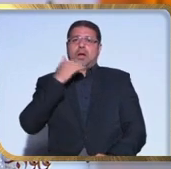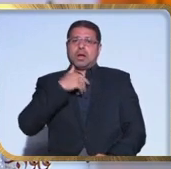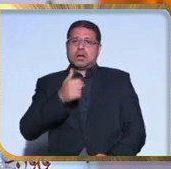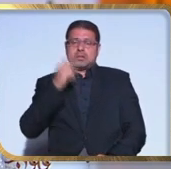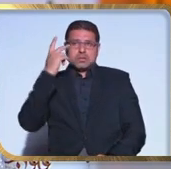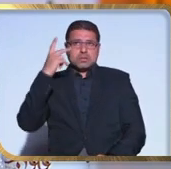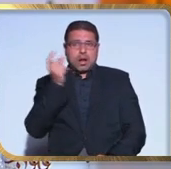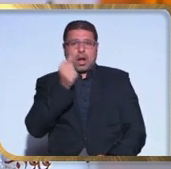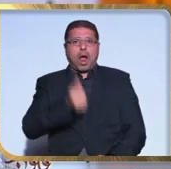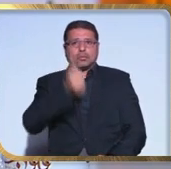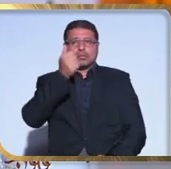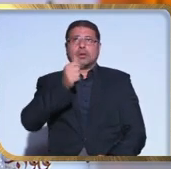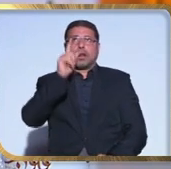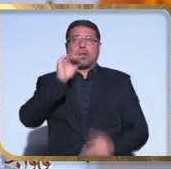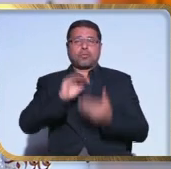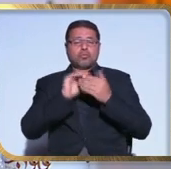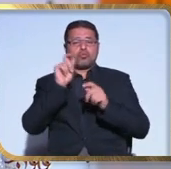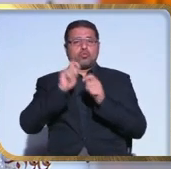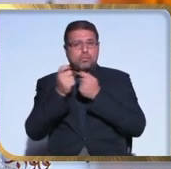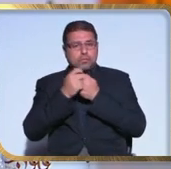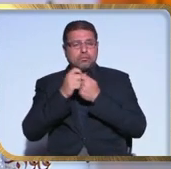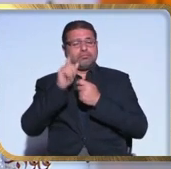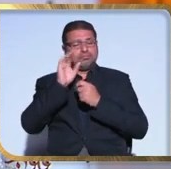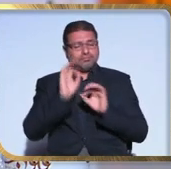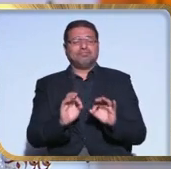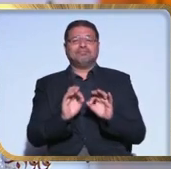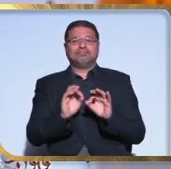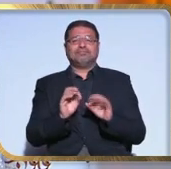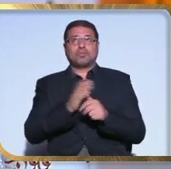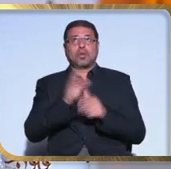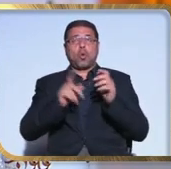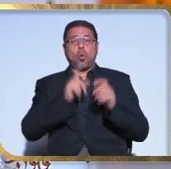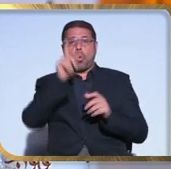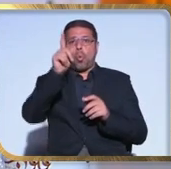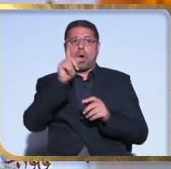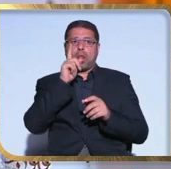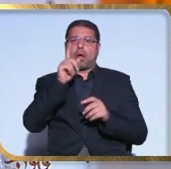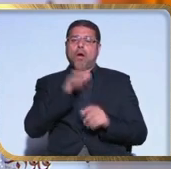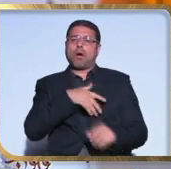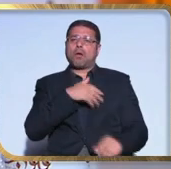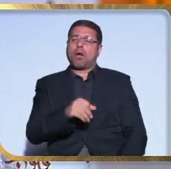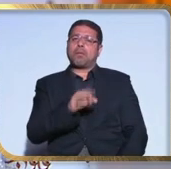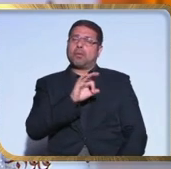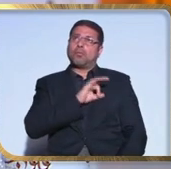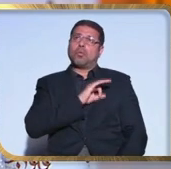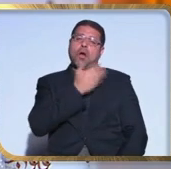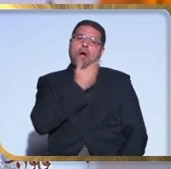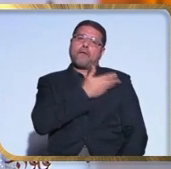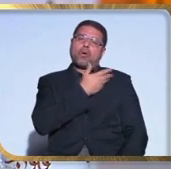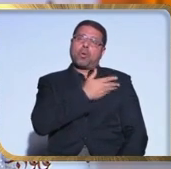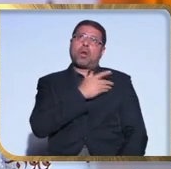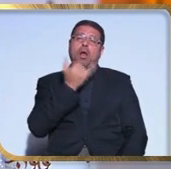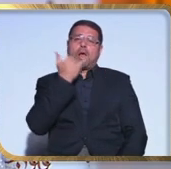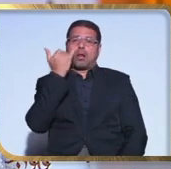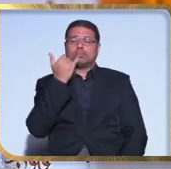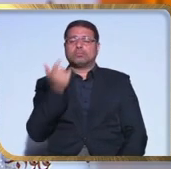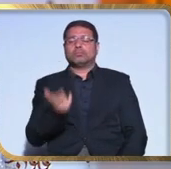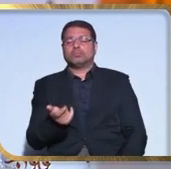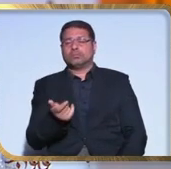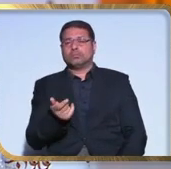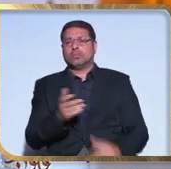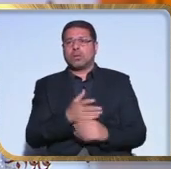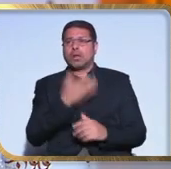الظن بخالقنا سبحانه وتعالى فهو الله الرحيم الغفور الحليم